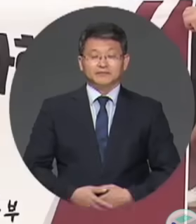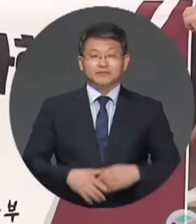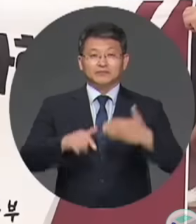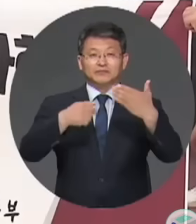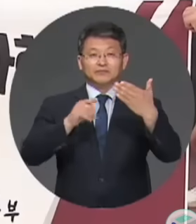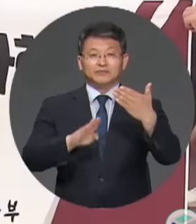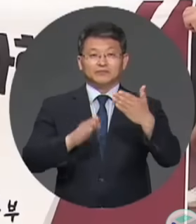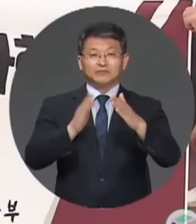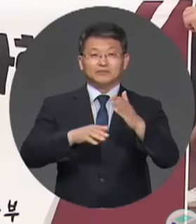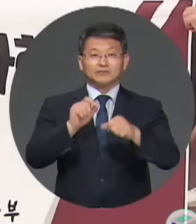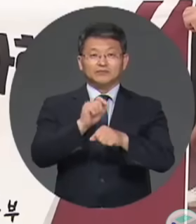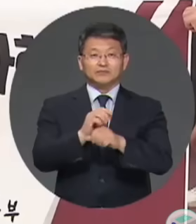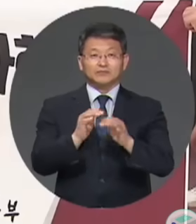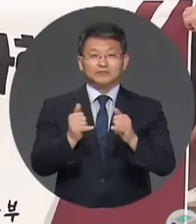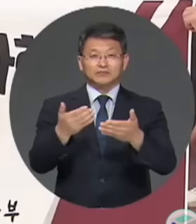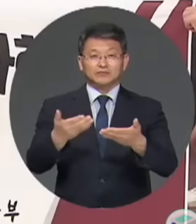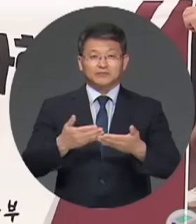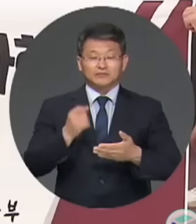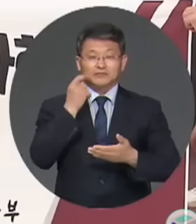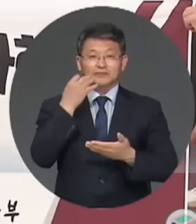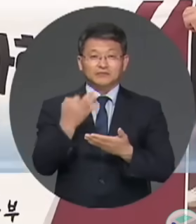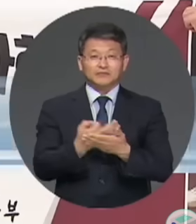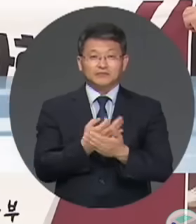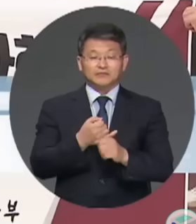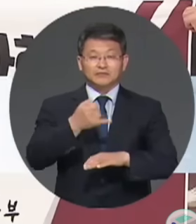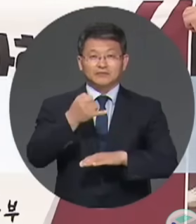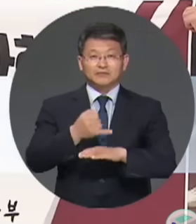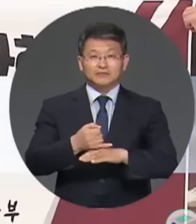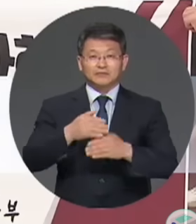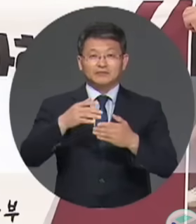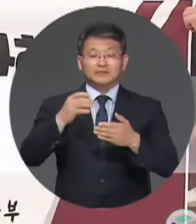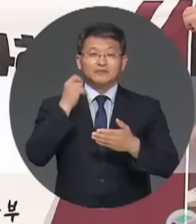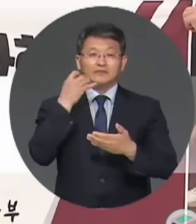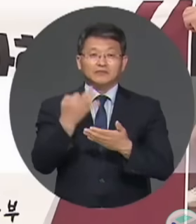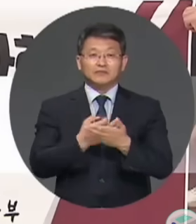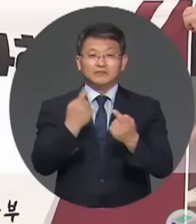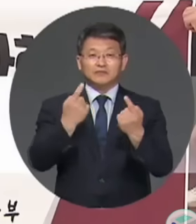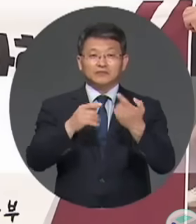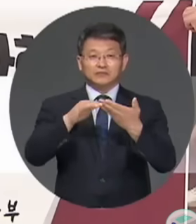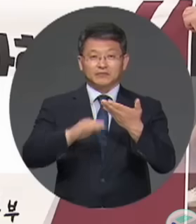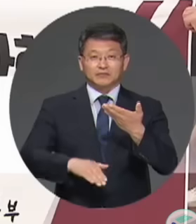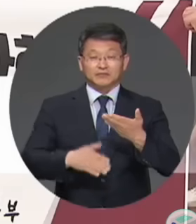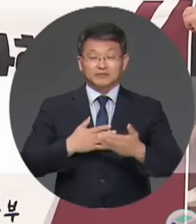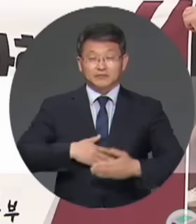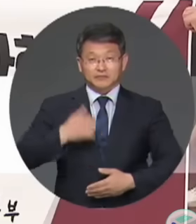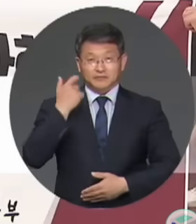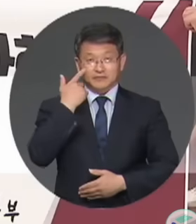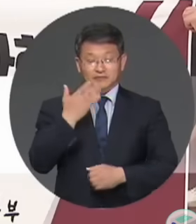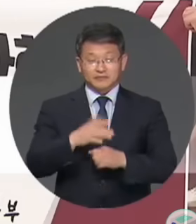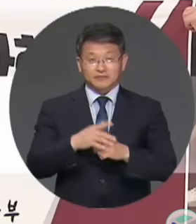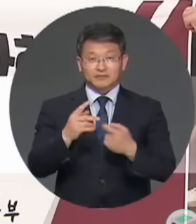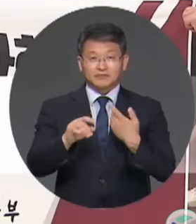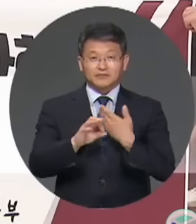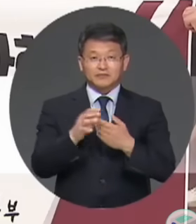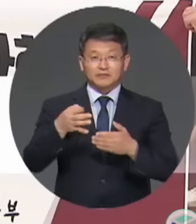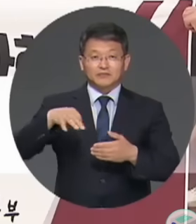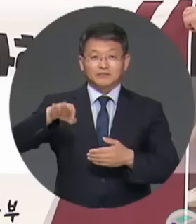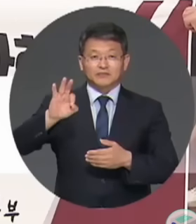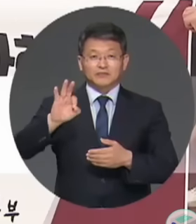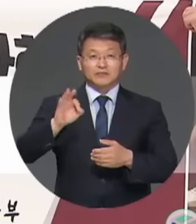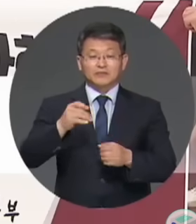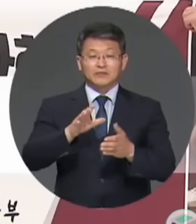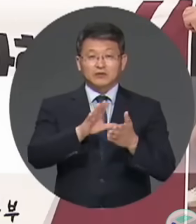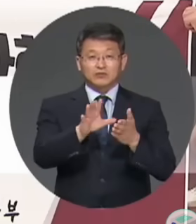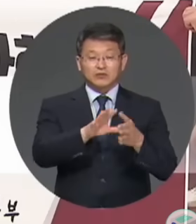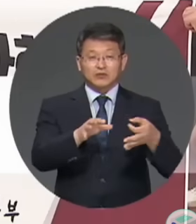구급 공무원이 받는 실수령액, 최저임금보다 적다는 사실 알고 계신가요? 이런데도 임금 인상은